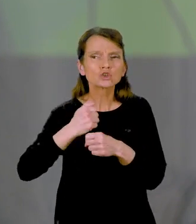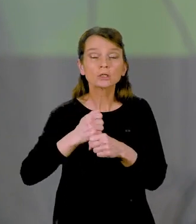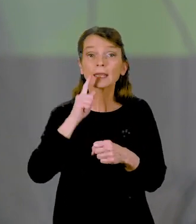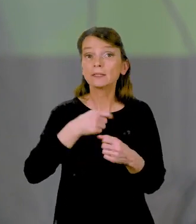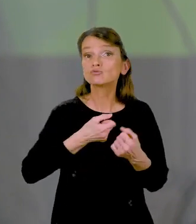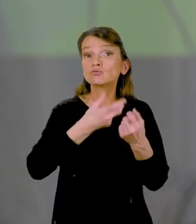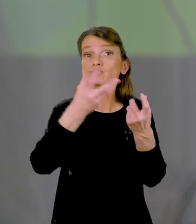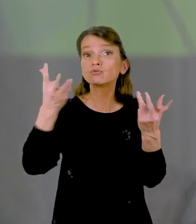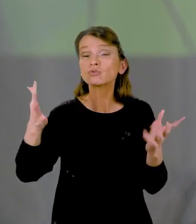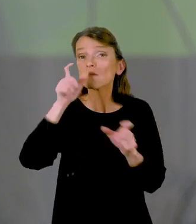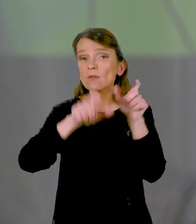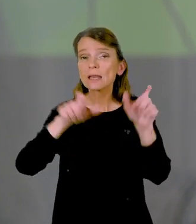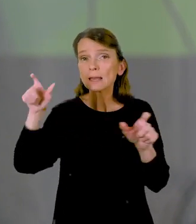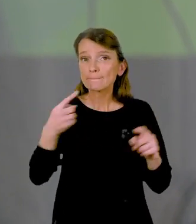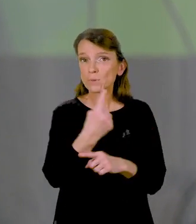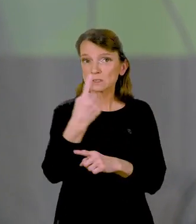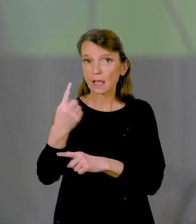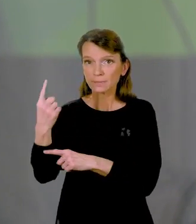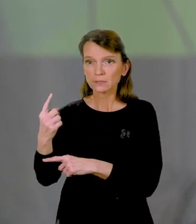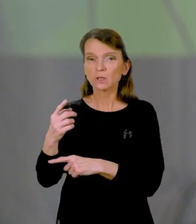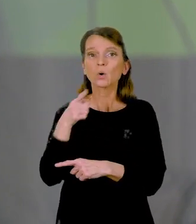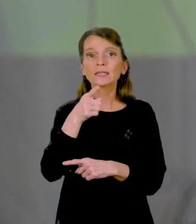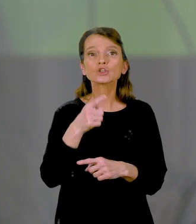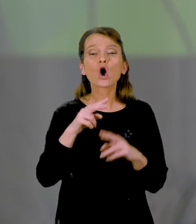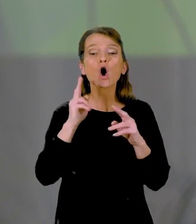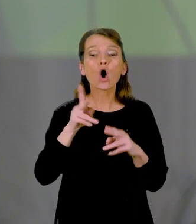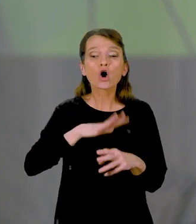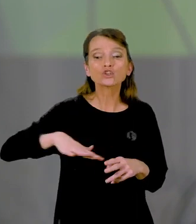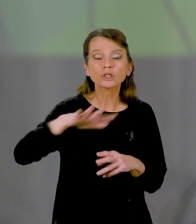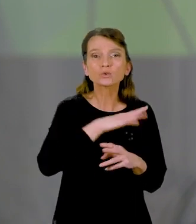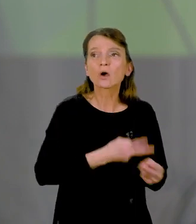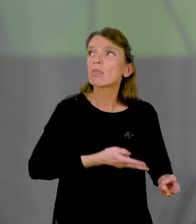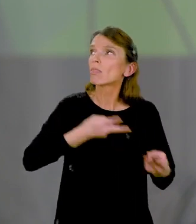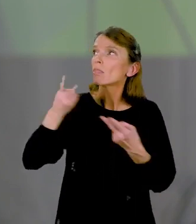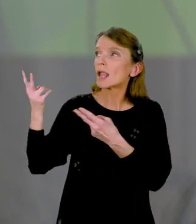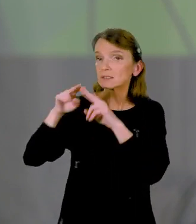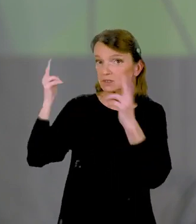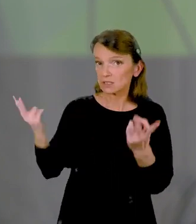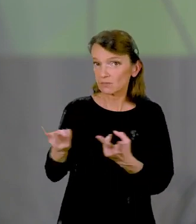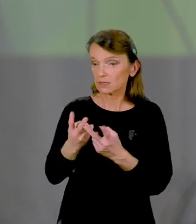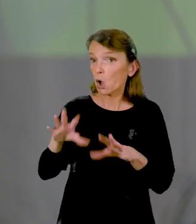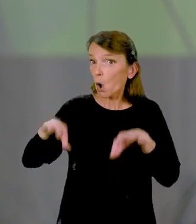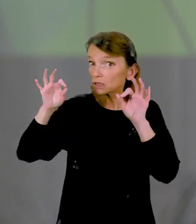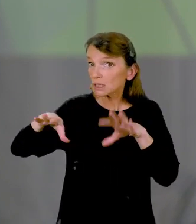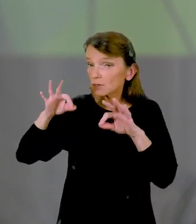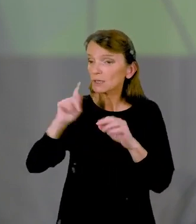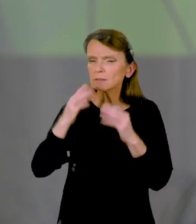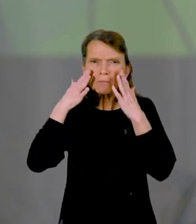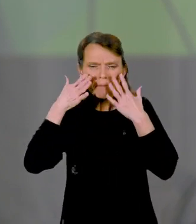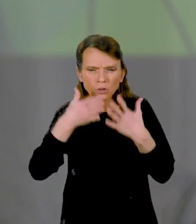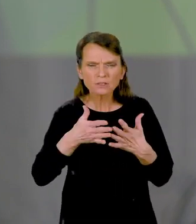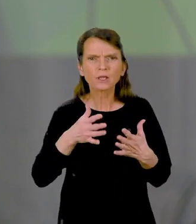številnih posameznikov, ki so Kočevsko ponesli v svet, jo odkrivali, se ji posvečali, v